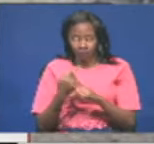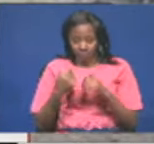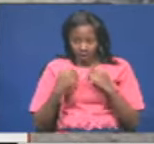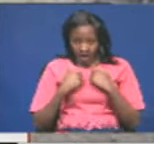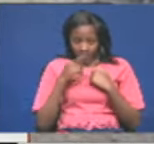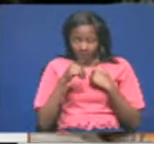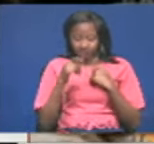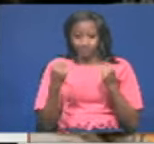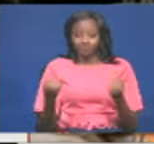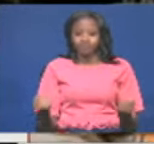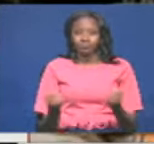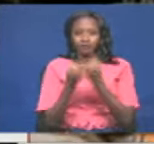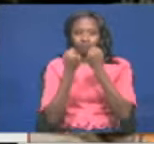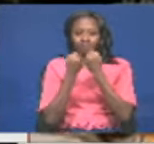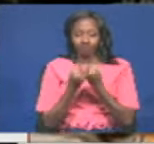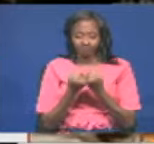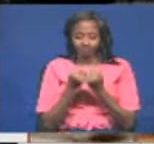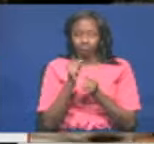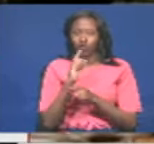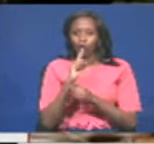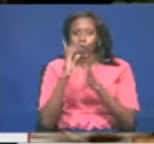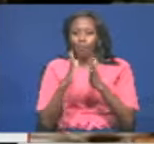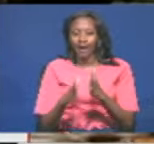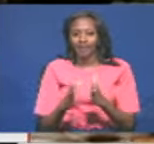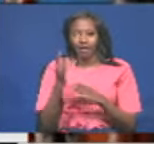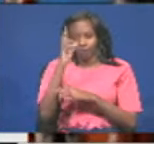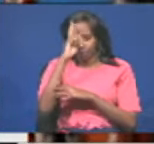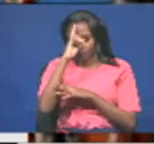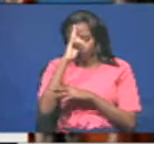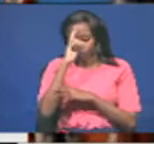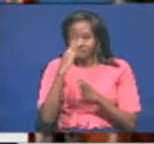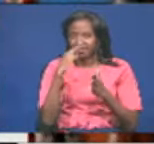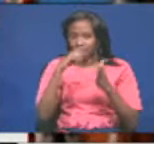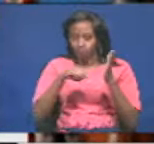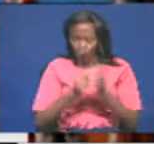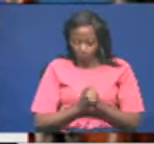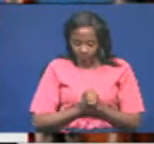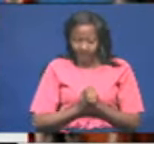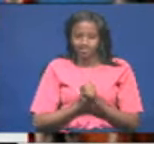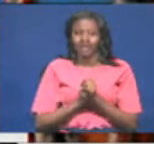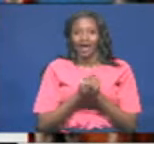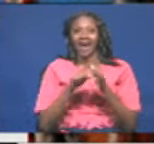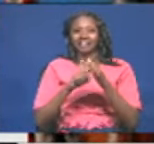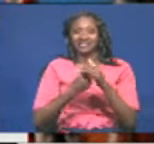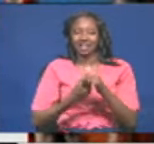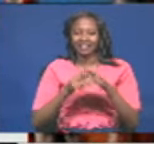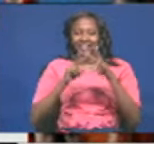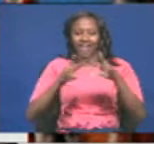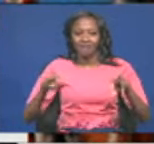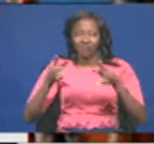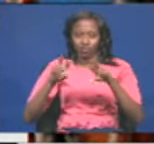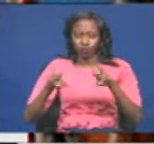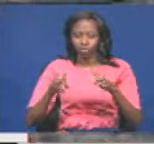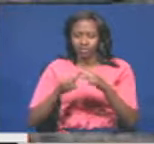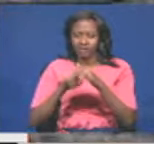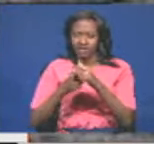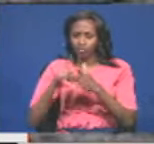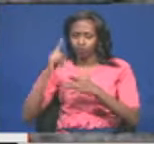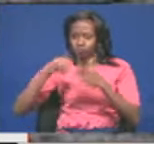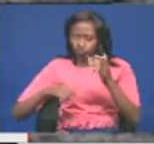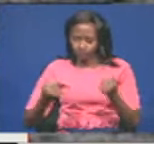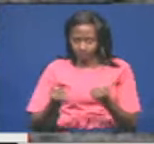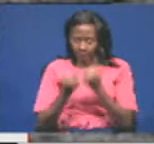wa polisi katika kaunti ndogo ya Kabete, Joseph Muriuki, alisema wameanzisha uchunguzi kubaini chanzo cha moto huo.